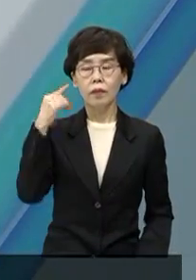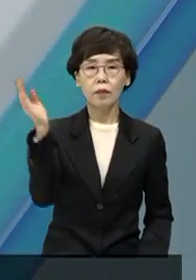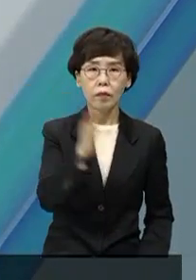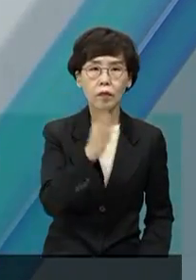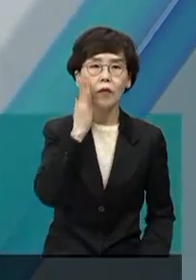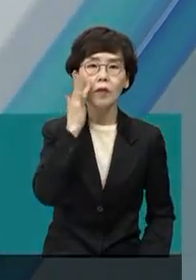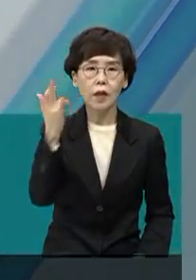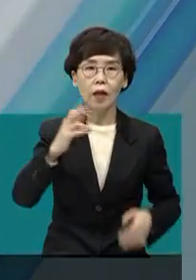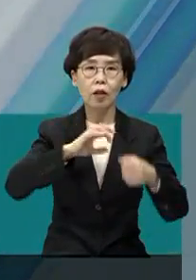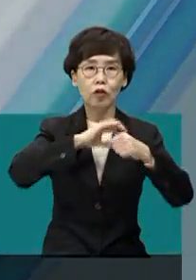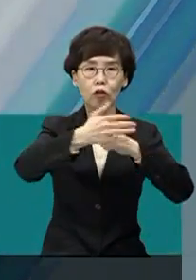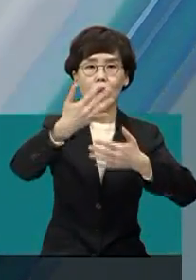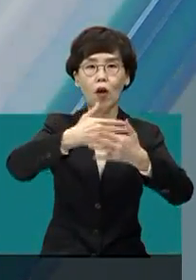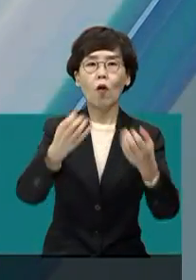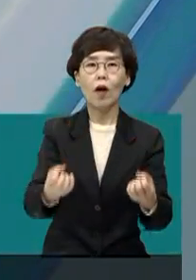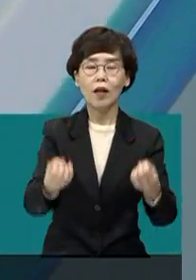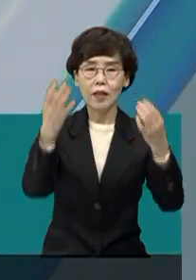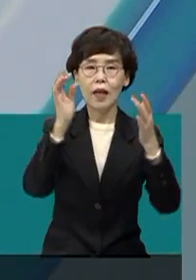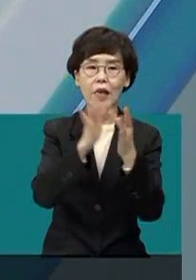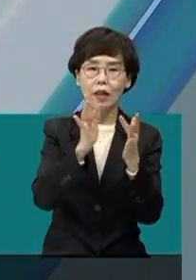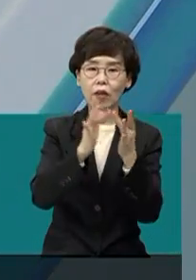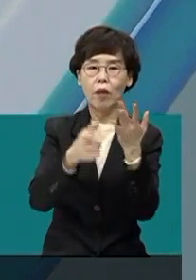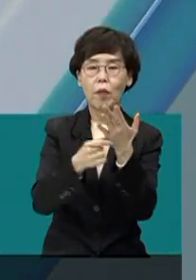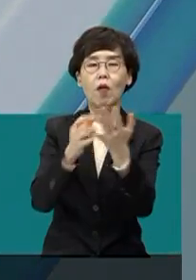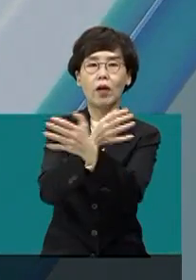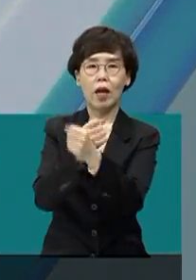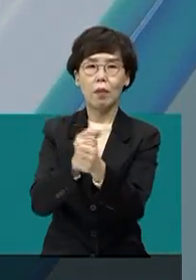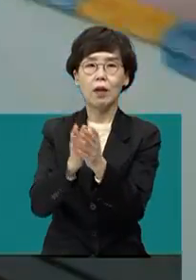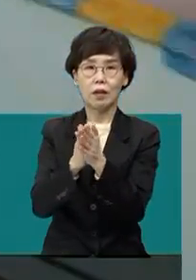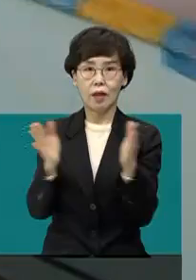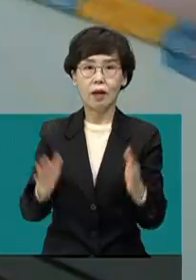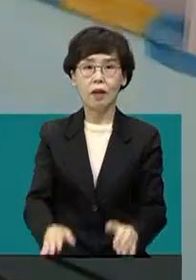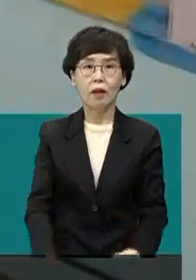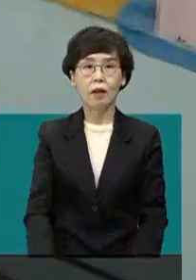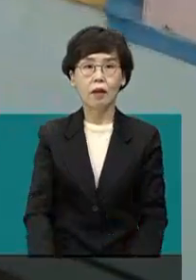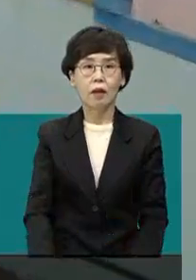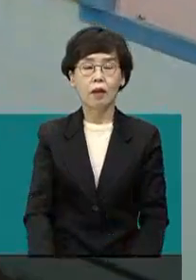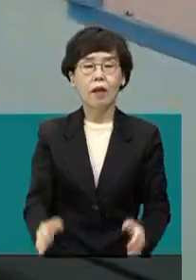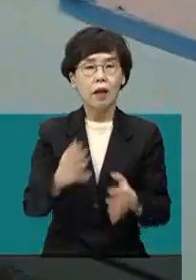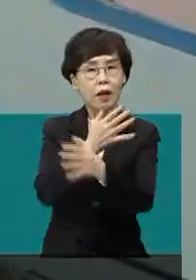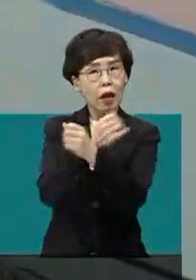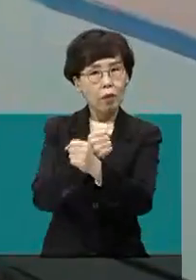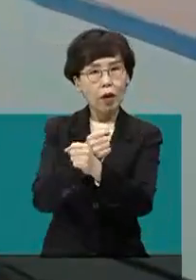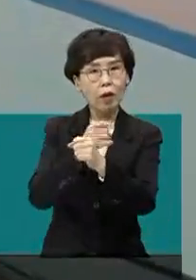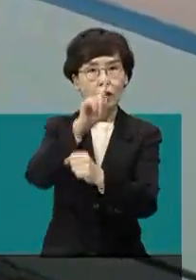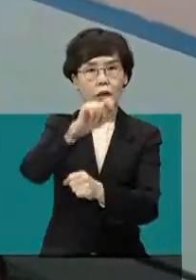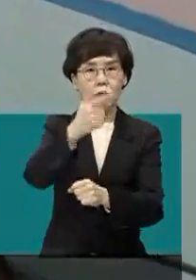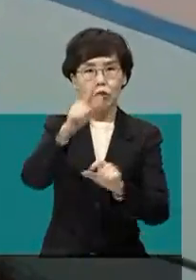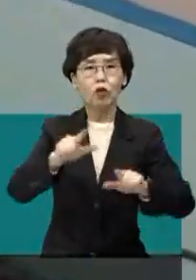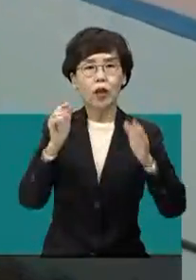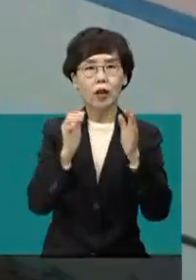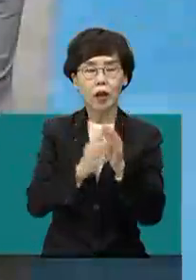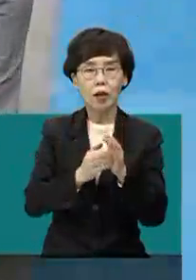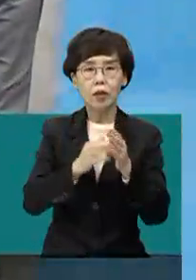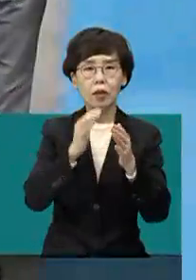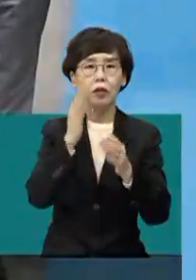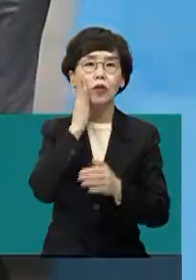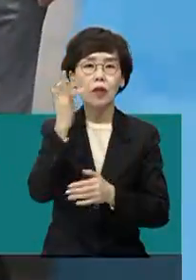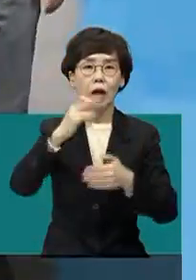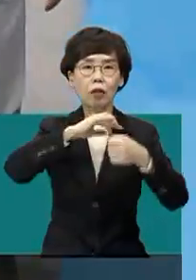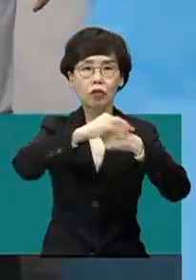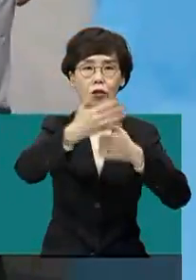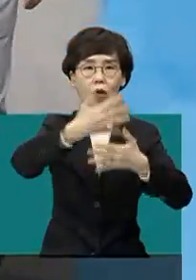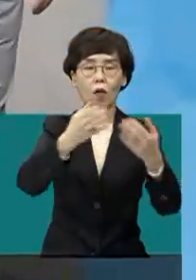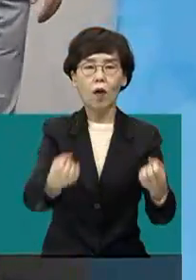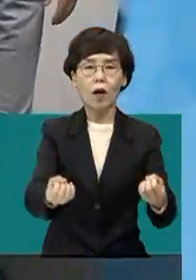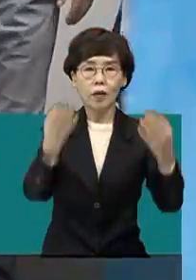어제부터 울산국제영화제 온라인 티켓 예매가 시작됐습니다. 예매는 오는 16일까지